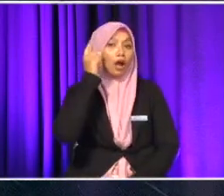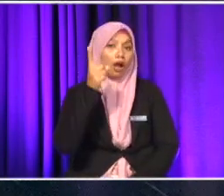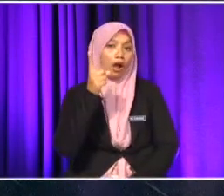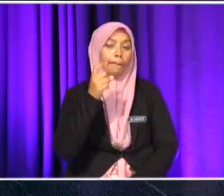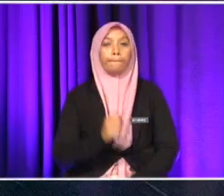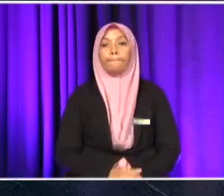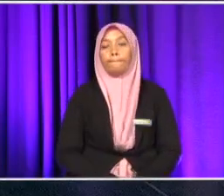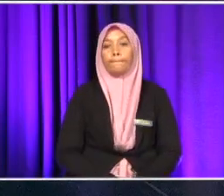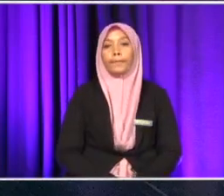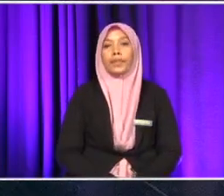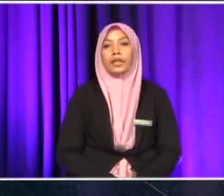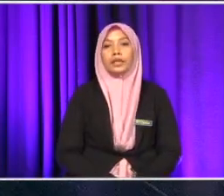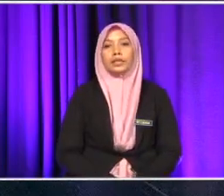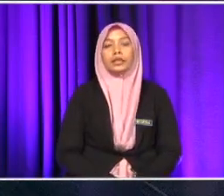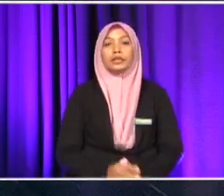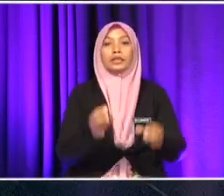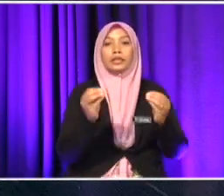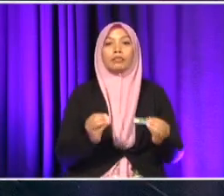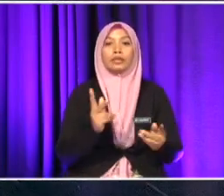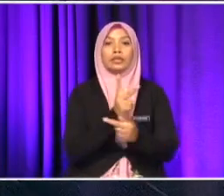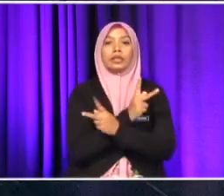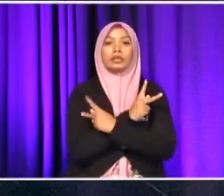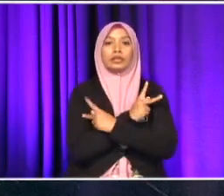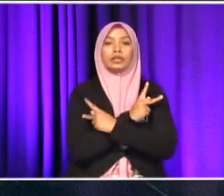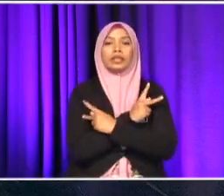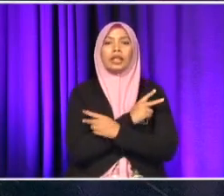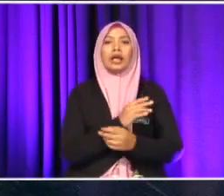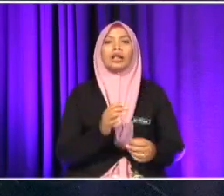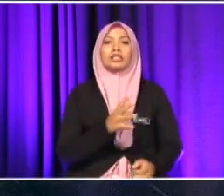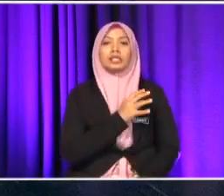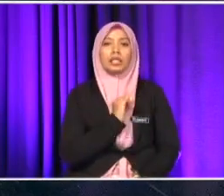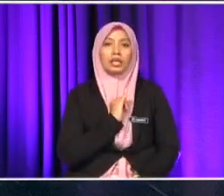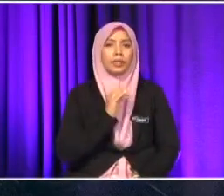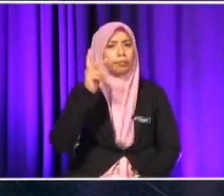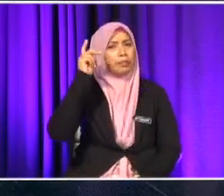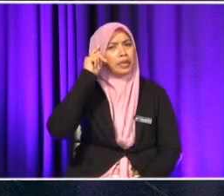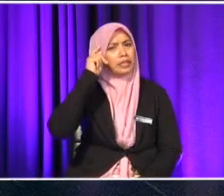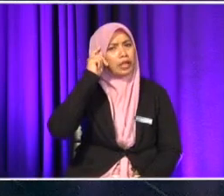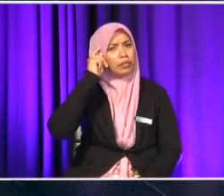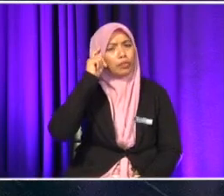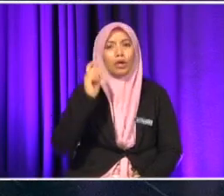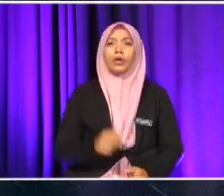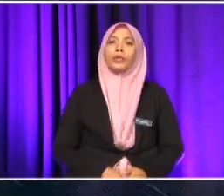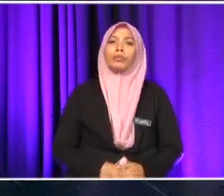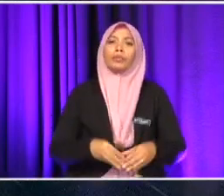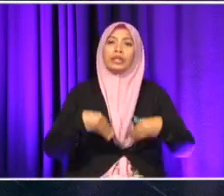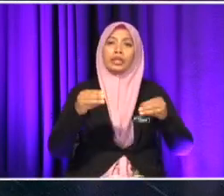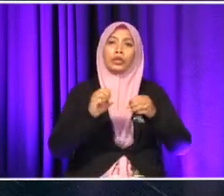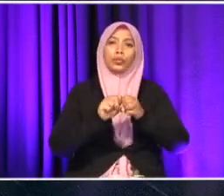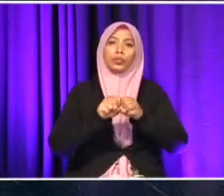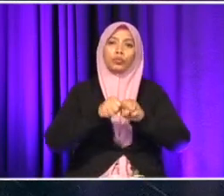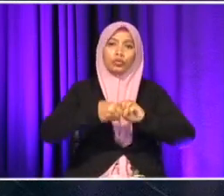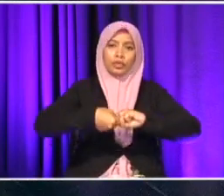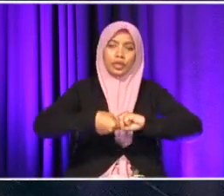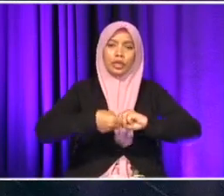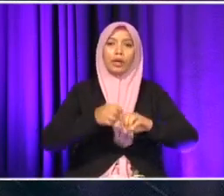Baik terima kasih banyak-banyak cekoviza Saya pasti memberikan rumusan kepada murid semua